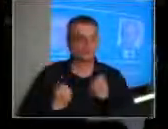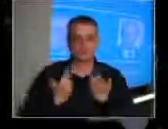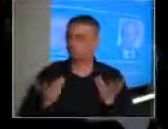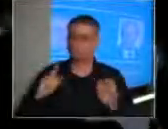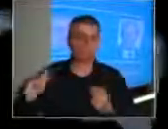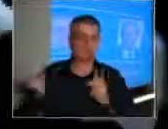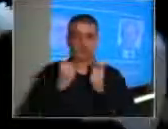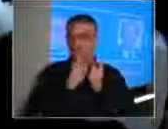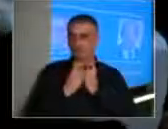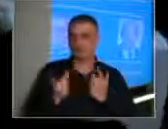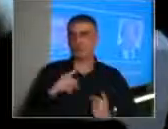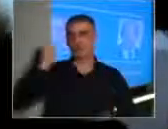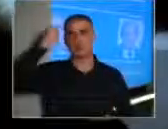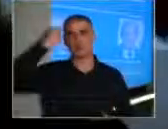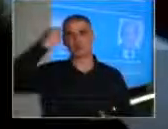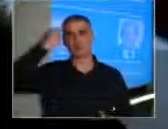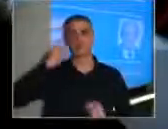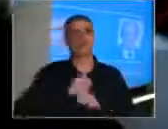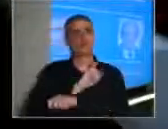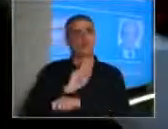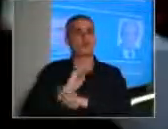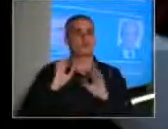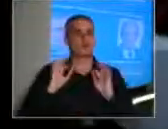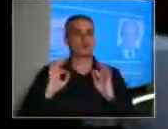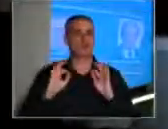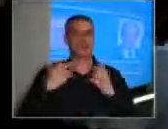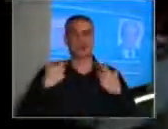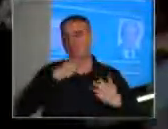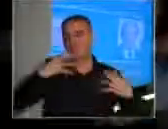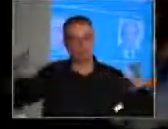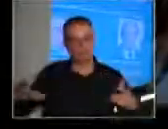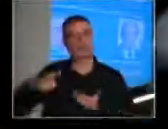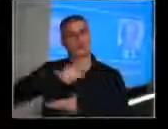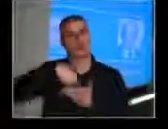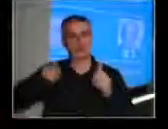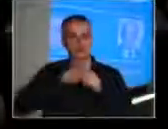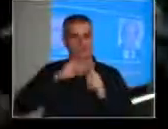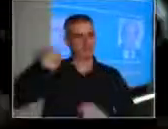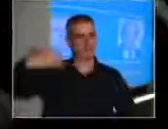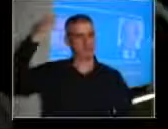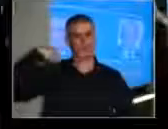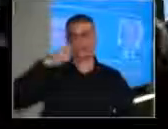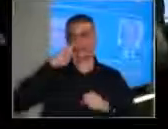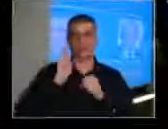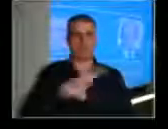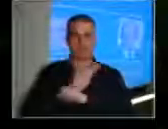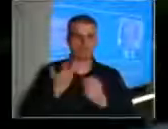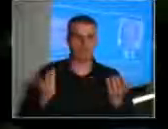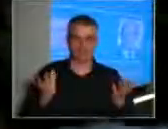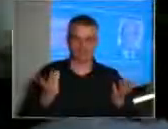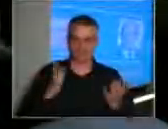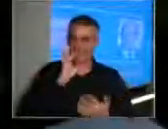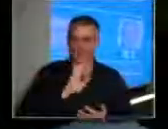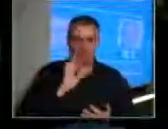בכל המפלגות. אני לא חושב שהעידן של האספות והכיכרות, כמו שאני הייתי רגיל אליהם,